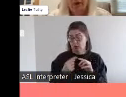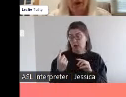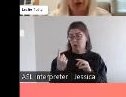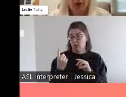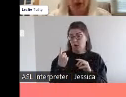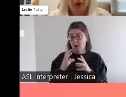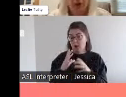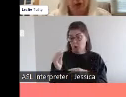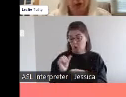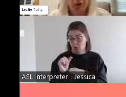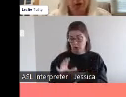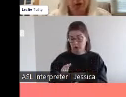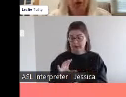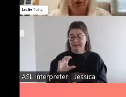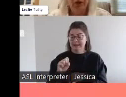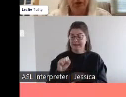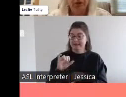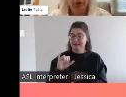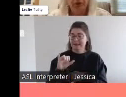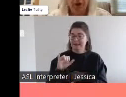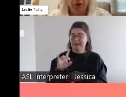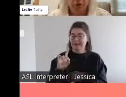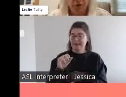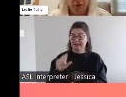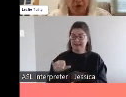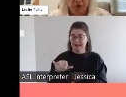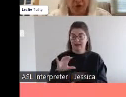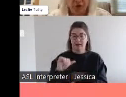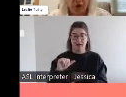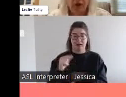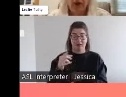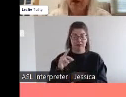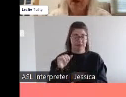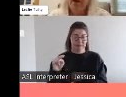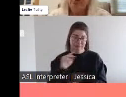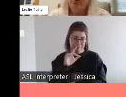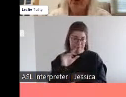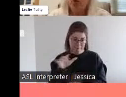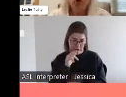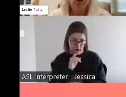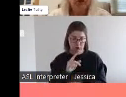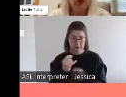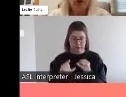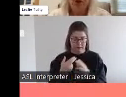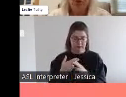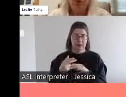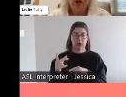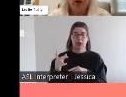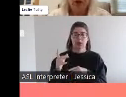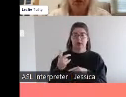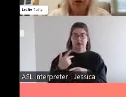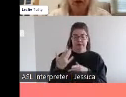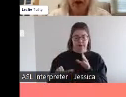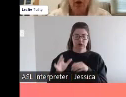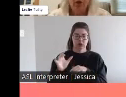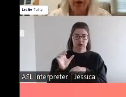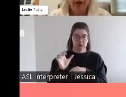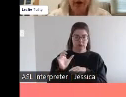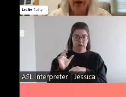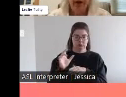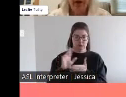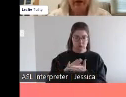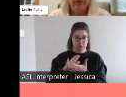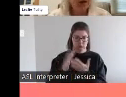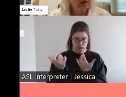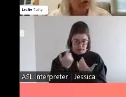Un de mes collègues, Cindy Ogden, vient de terminer sa dissertation de défense doctorale.